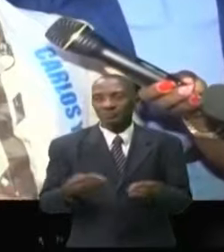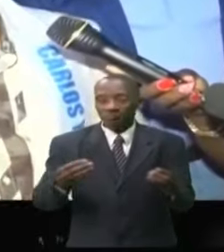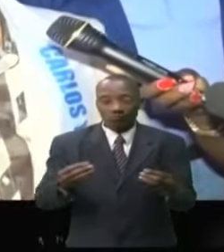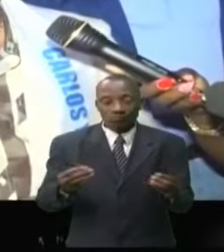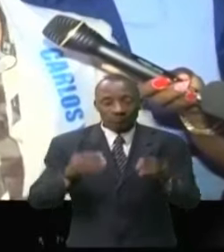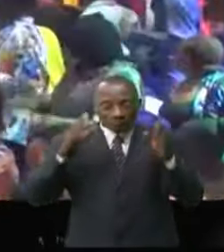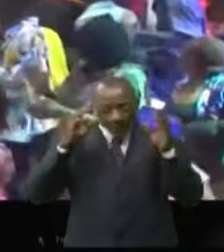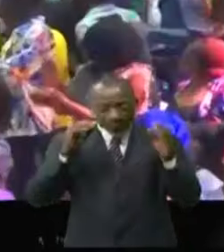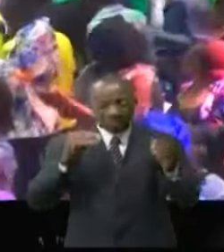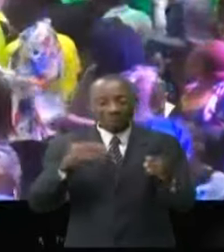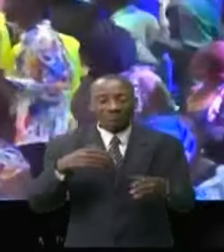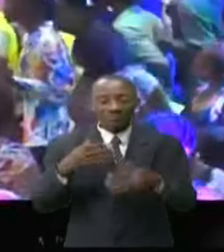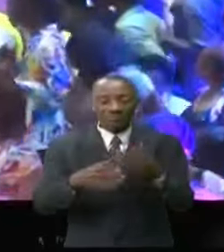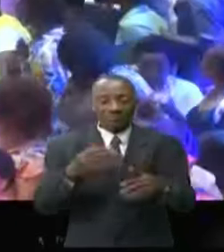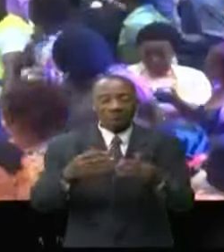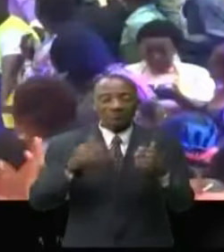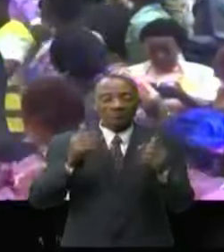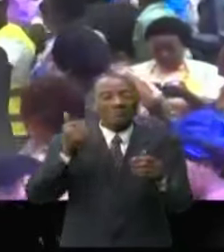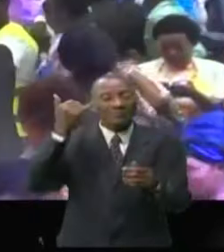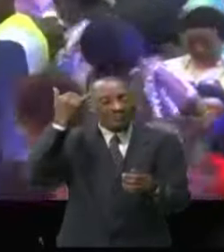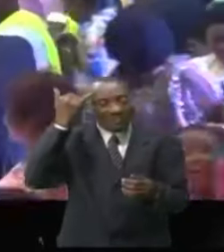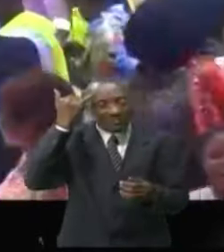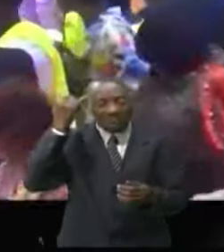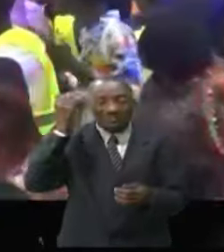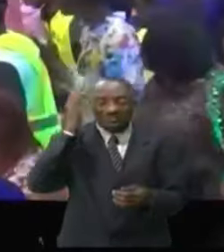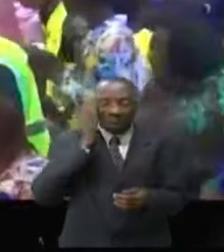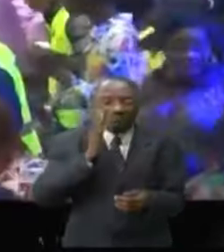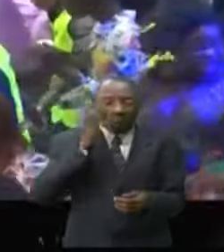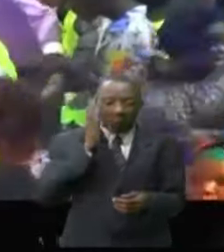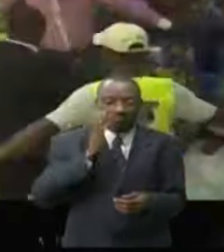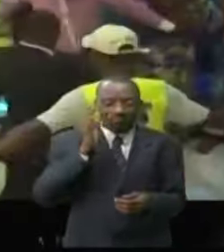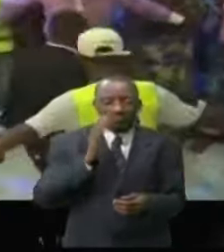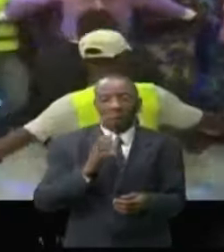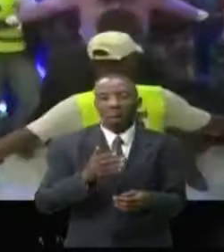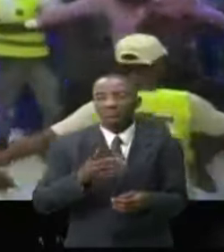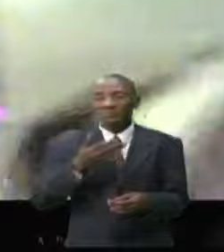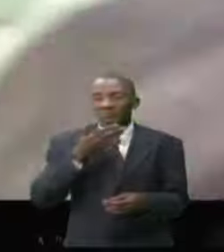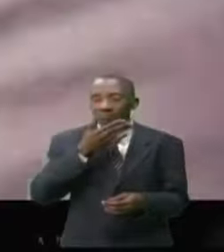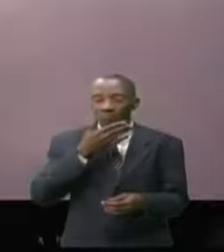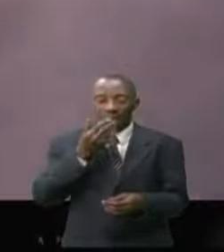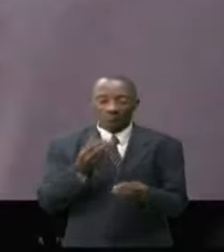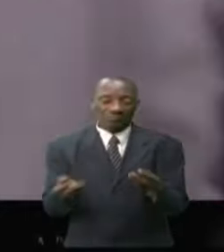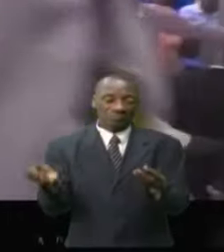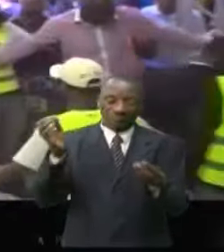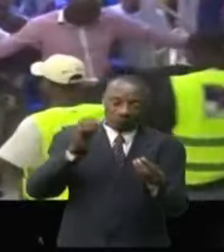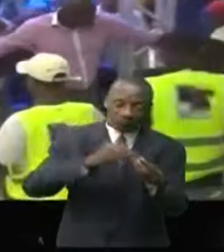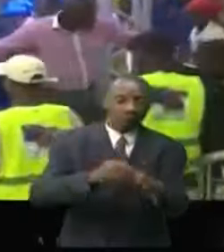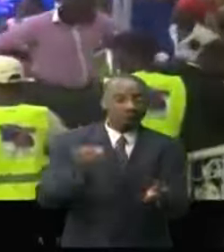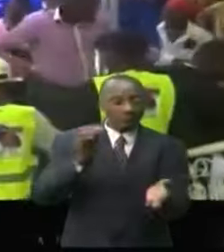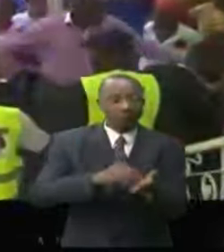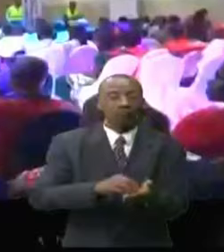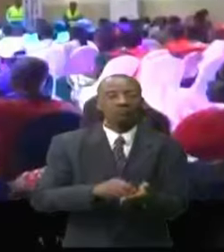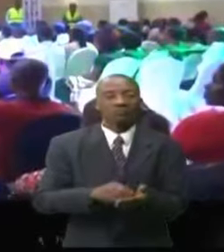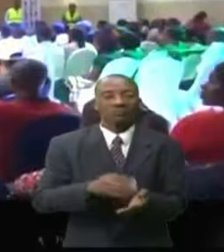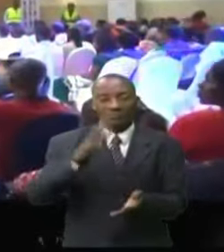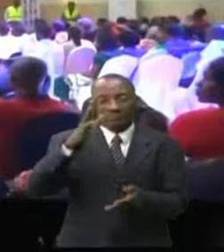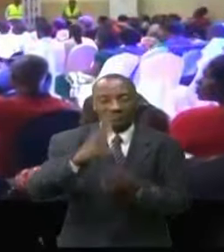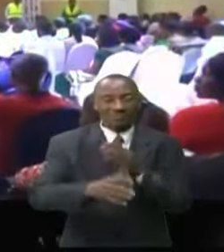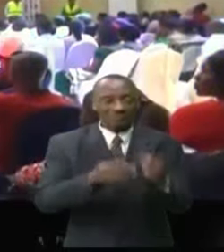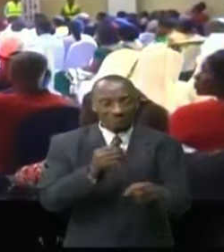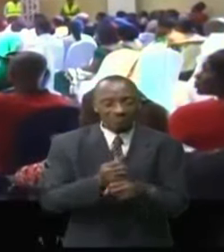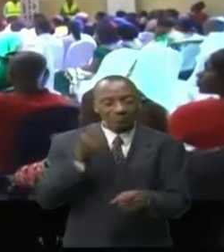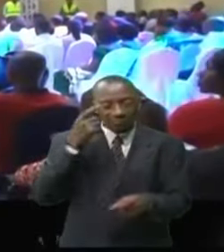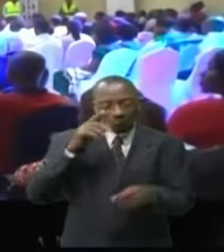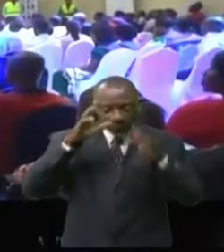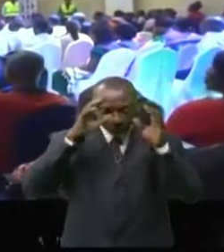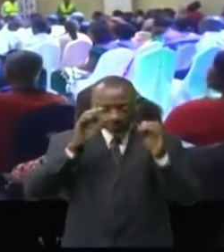prené pour la population pendant que la RDC s'apprête à organiser les échances électorales l'homme soutient Félix Antoine teki tilumbo et ne jure que par